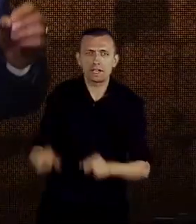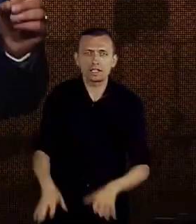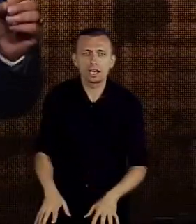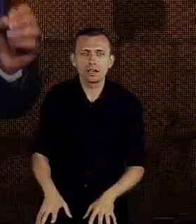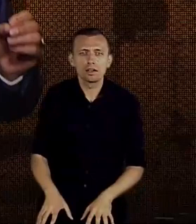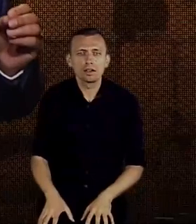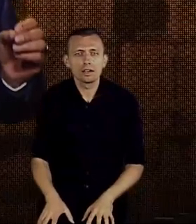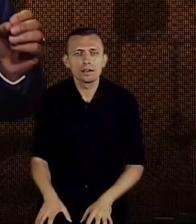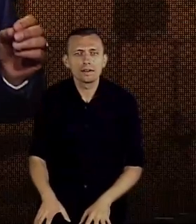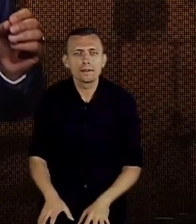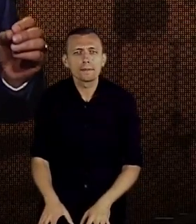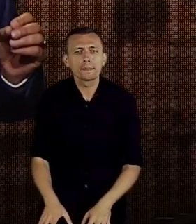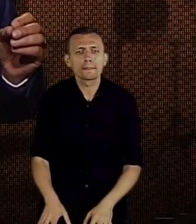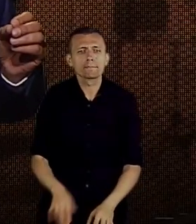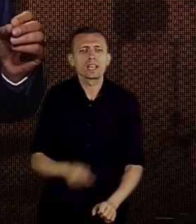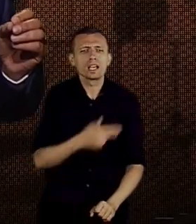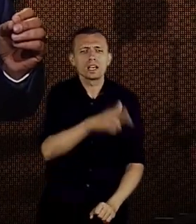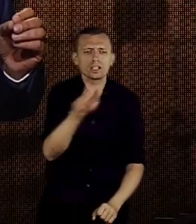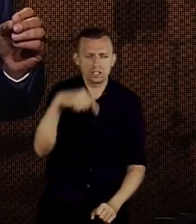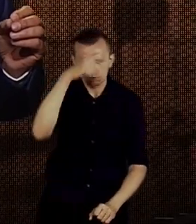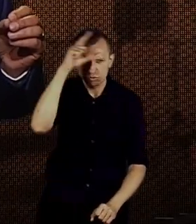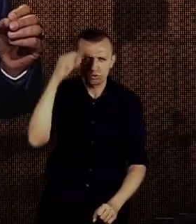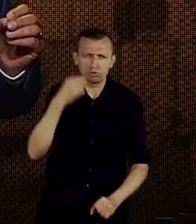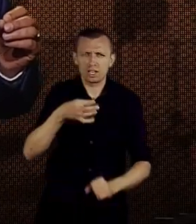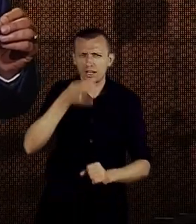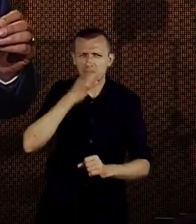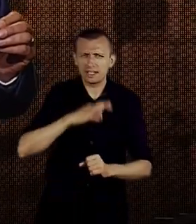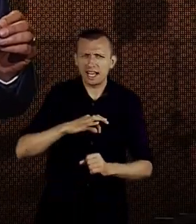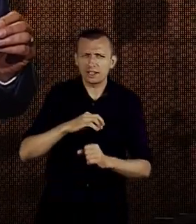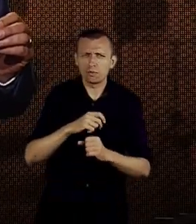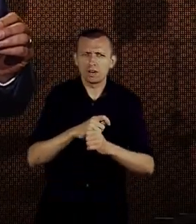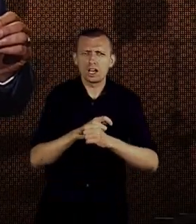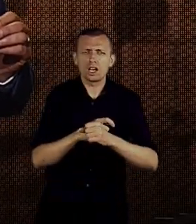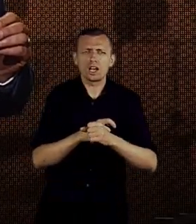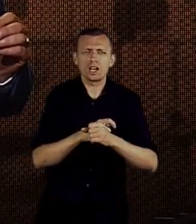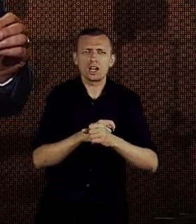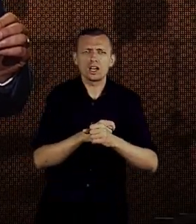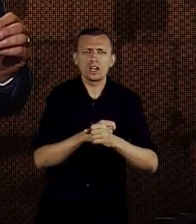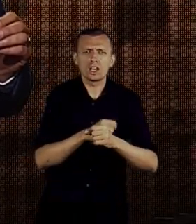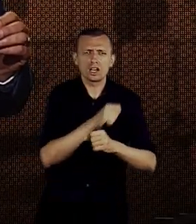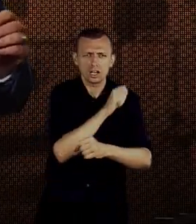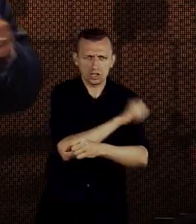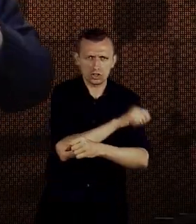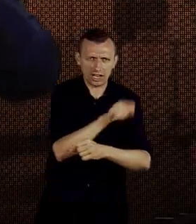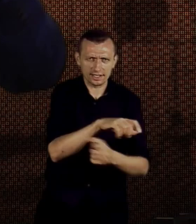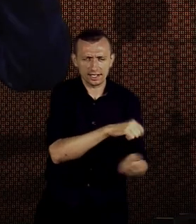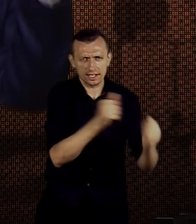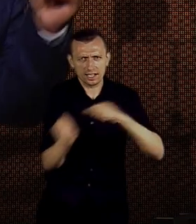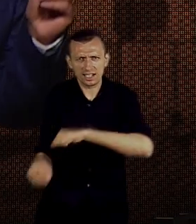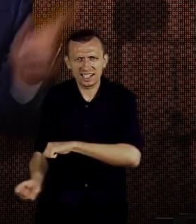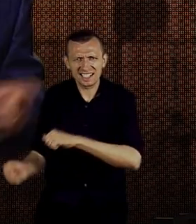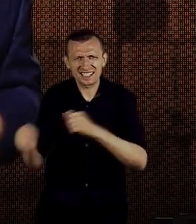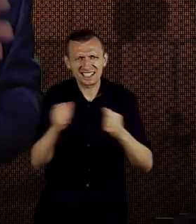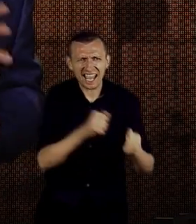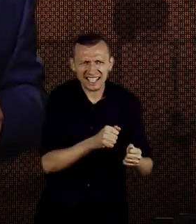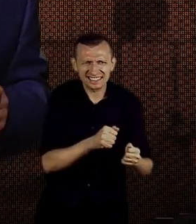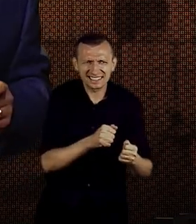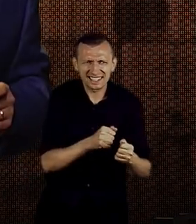Gdy przyjmujesz zbawienie, to chrzest jest pierwszym uczynkiem, który